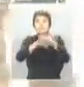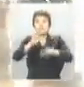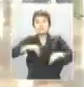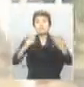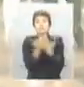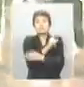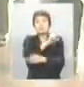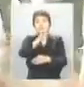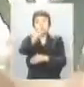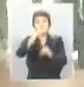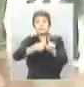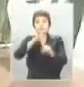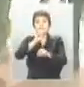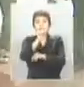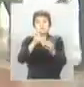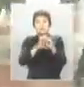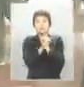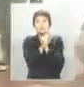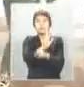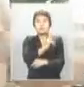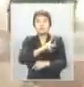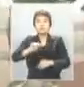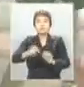มิถุนายนตามที่กกต.เสนอไว